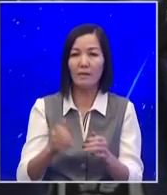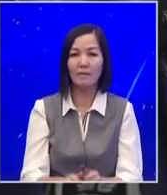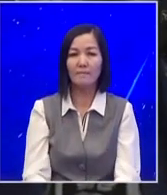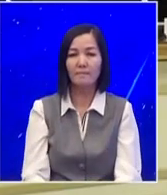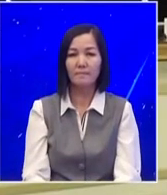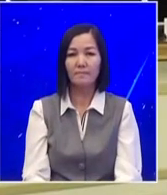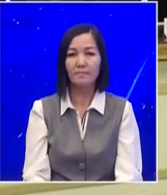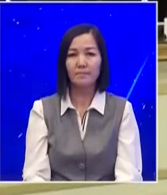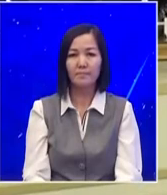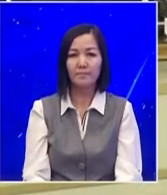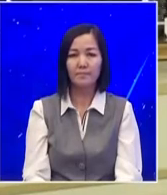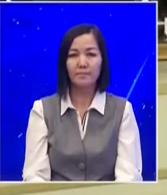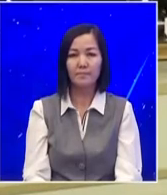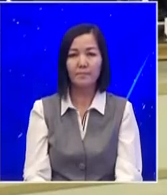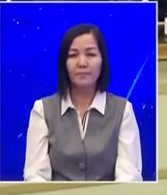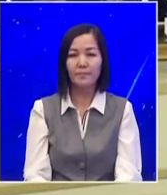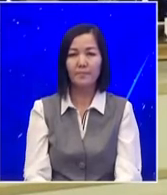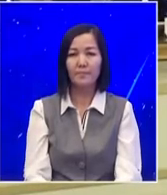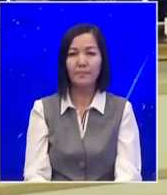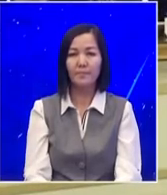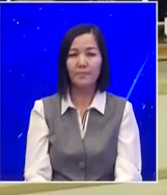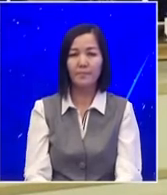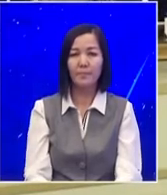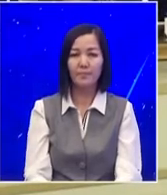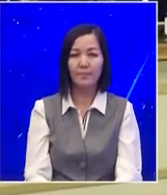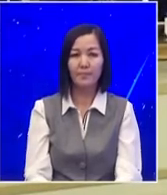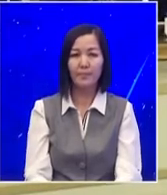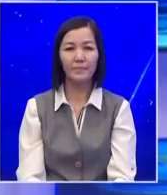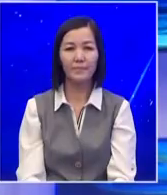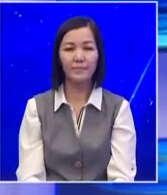Бошанжа, Сланшин Кенджи, Абзал Мусипов, телеканал ЖТСУ.